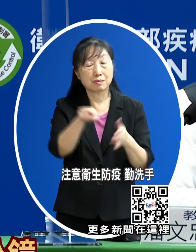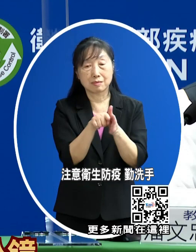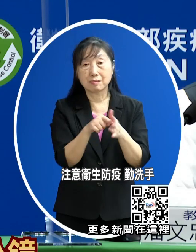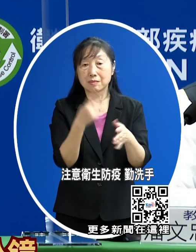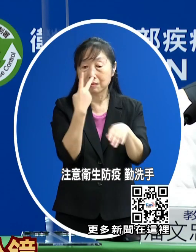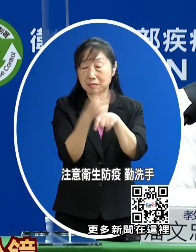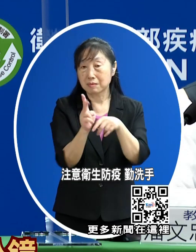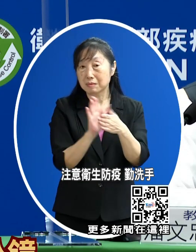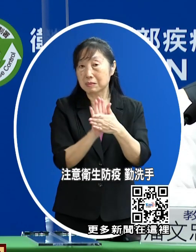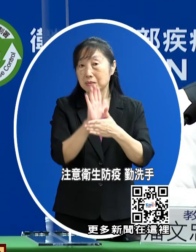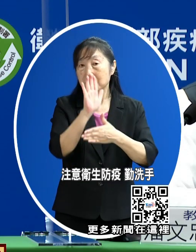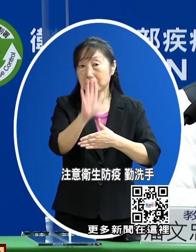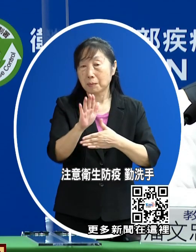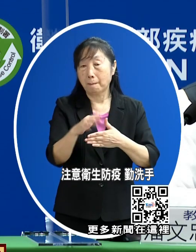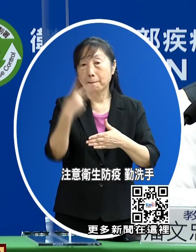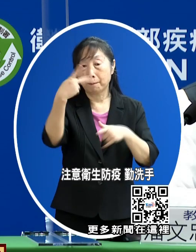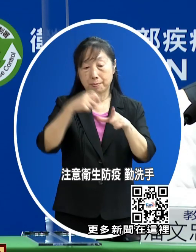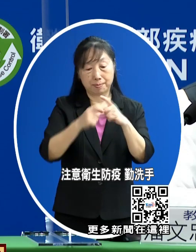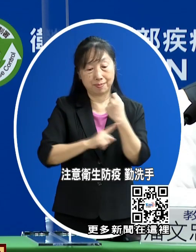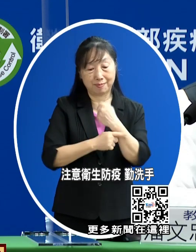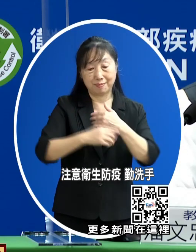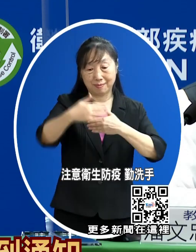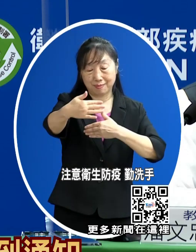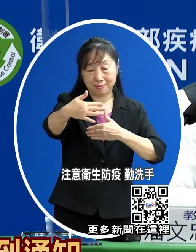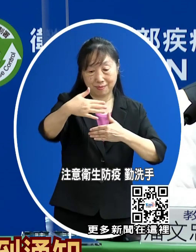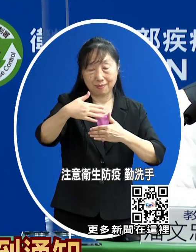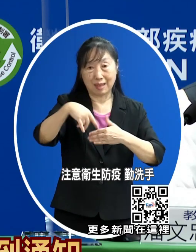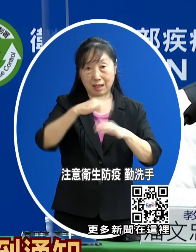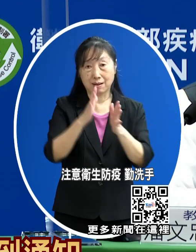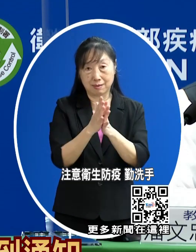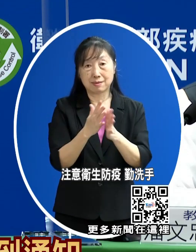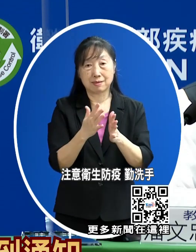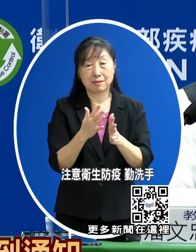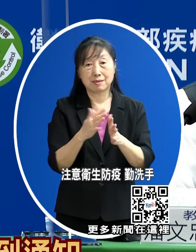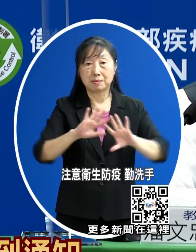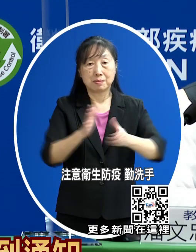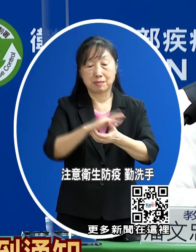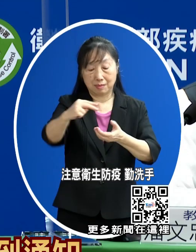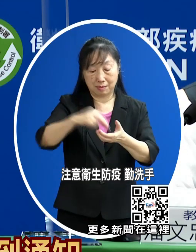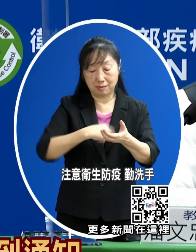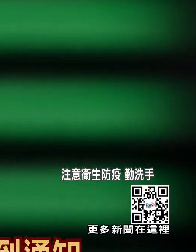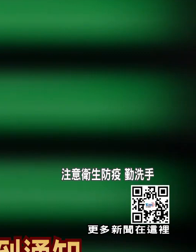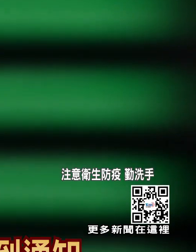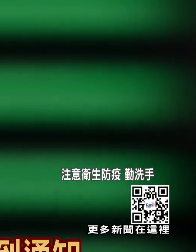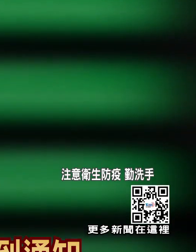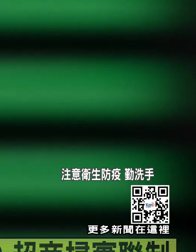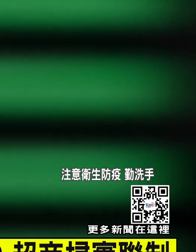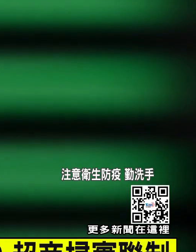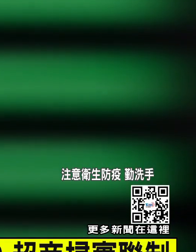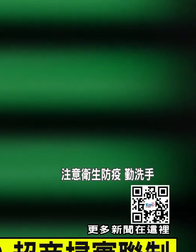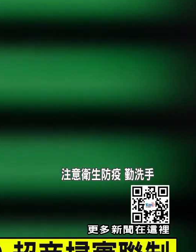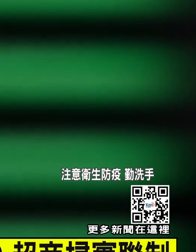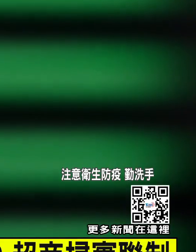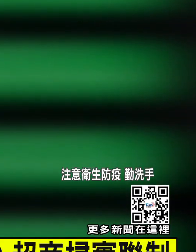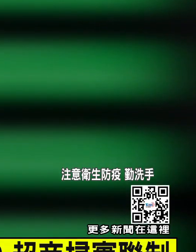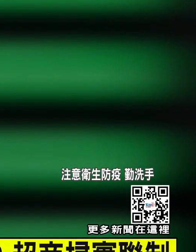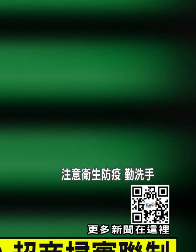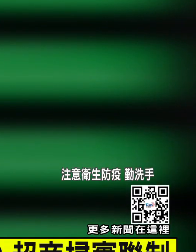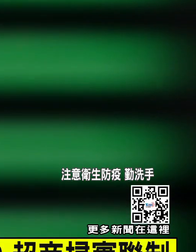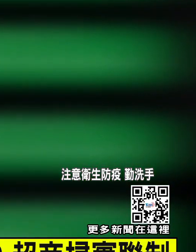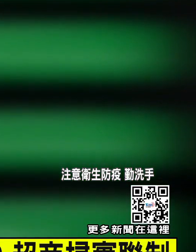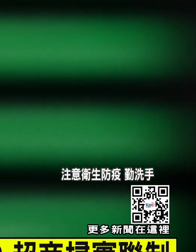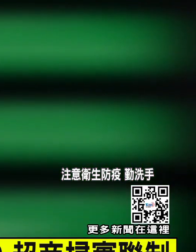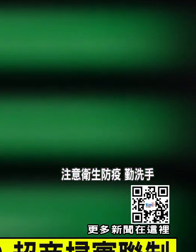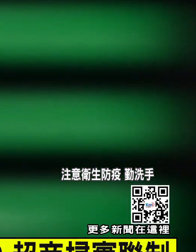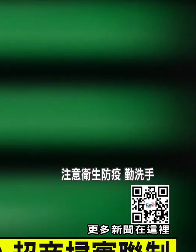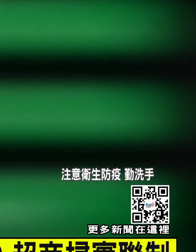两分钟，那在2公尺以内，那事实上他都有可能接到这样的一个通知。 目标下载1300万次，是